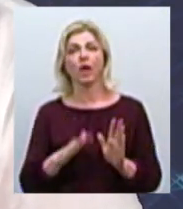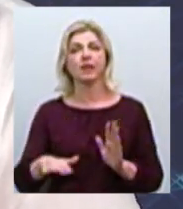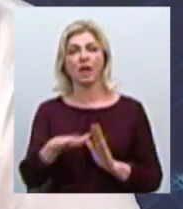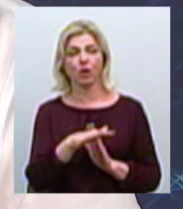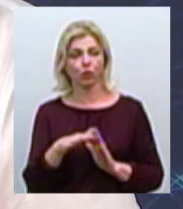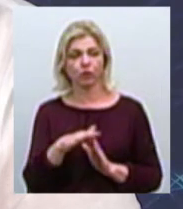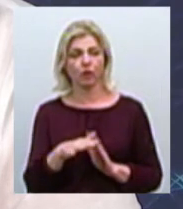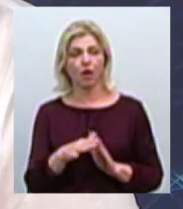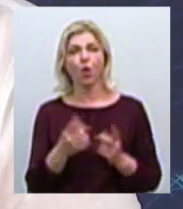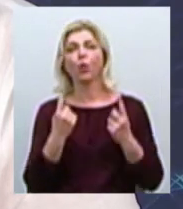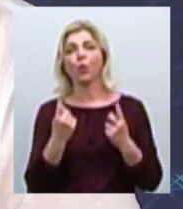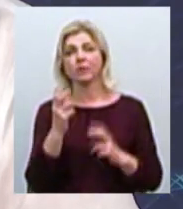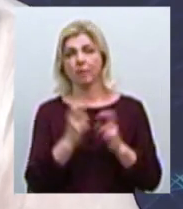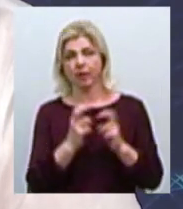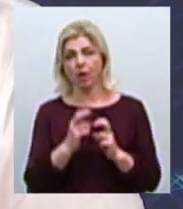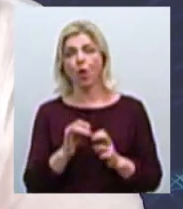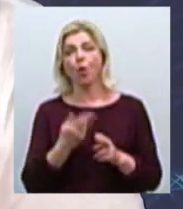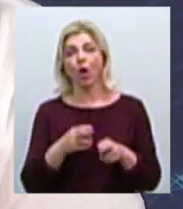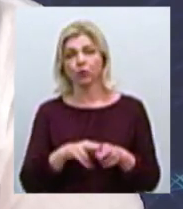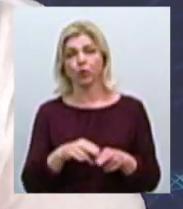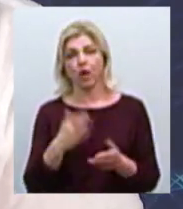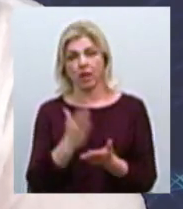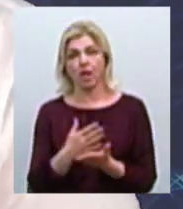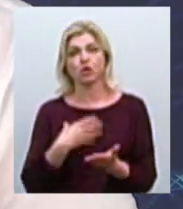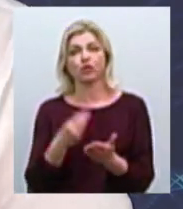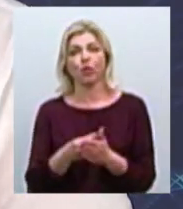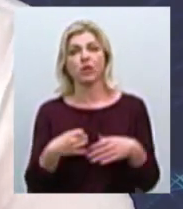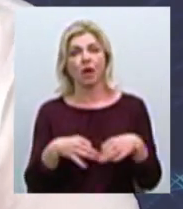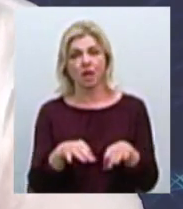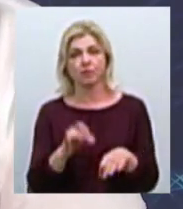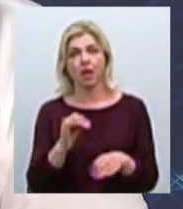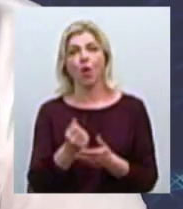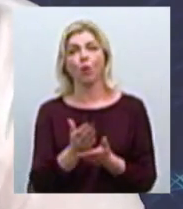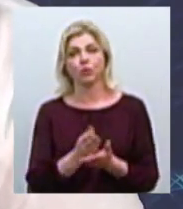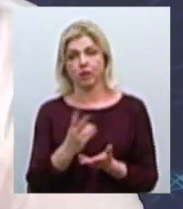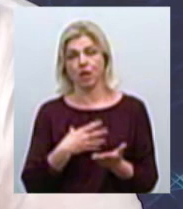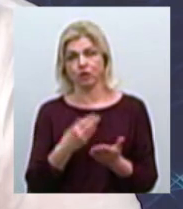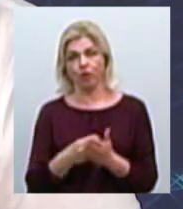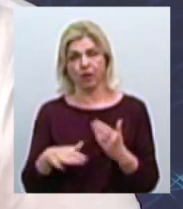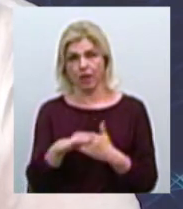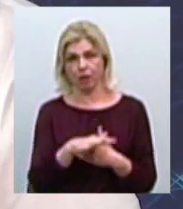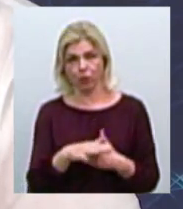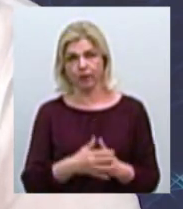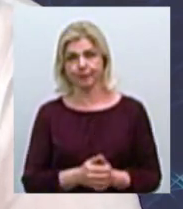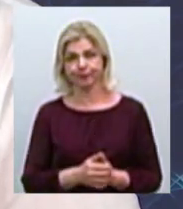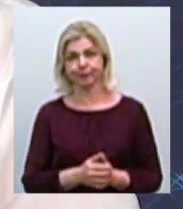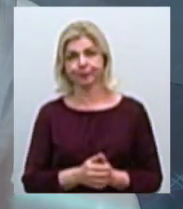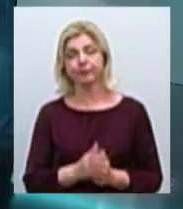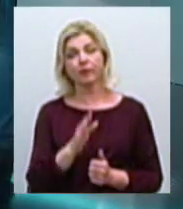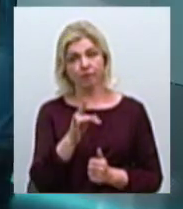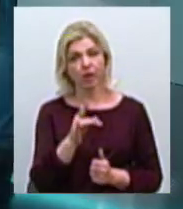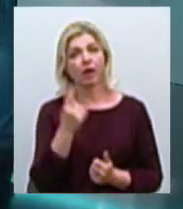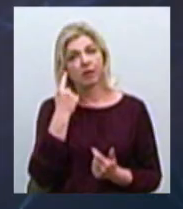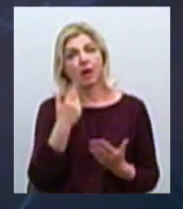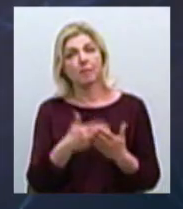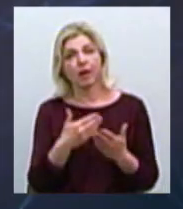же, коммунальных предприятий, у которых есть свой транспорт, и которые обслуживают его на своих территориях своими силами. Вы не разглядаете вариант